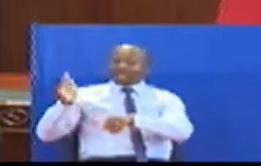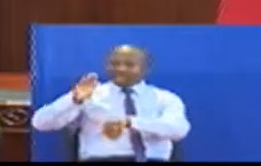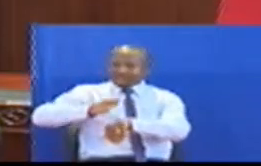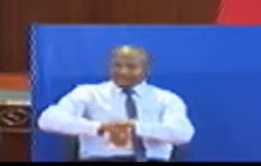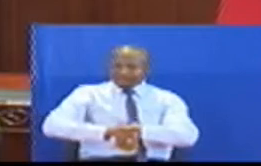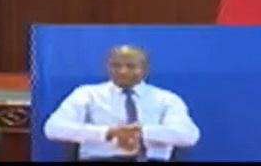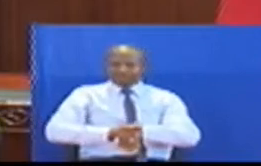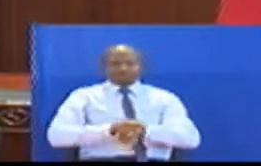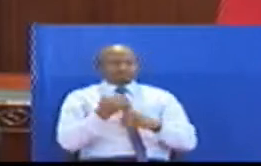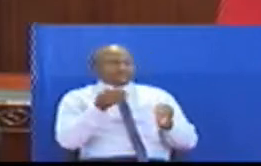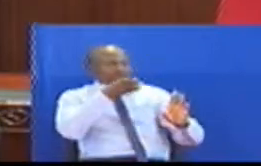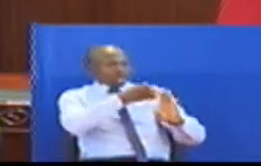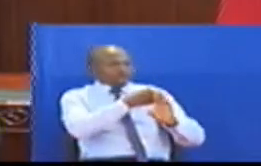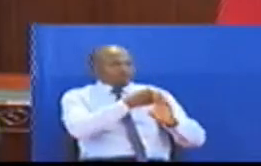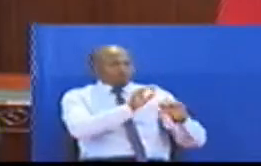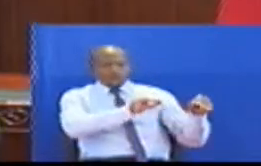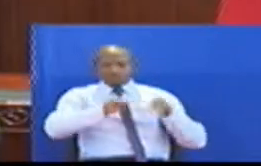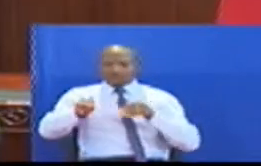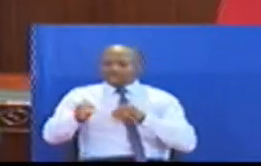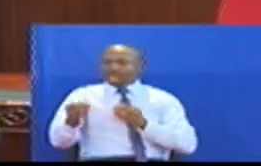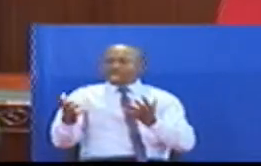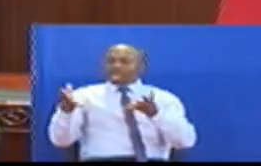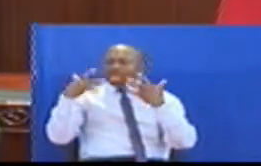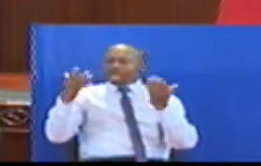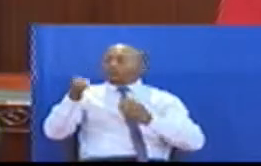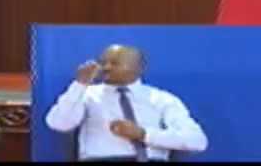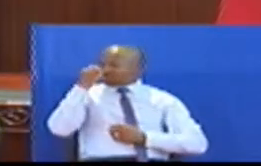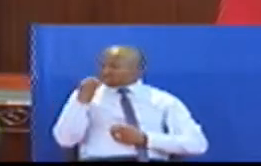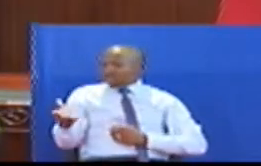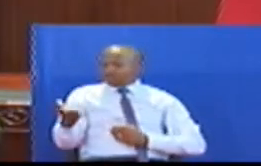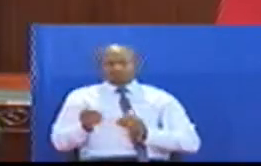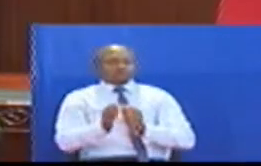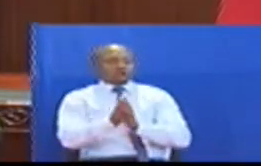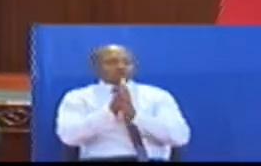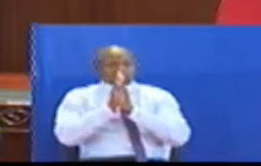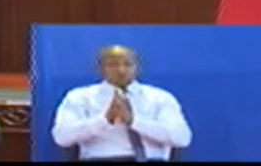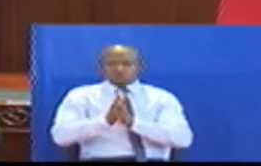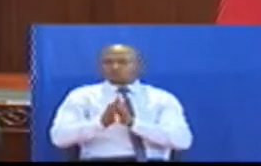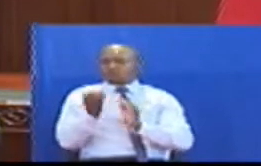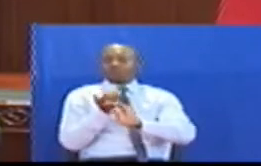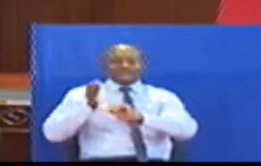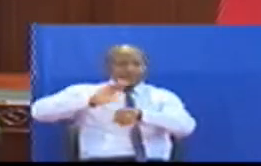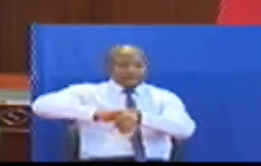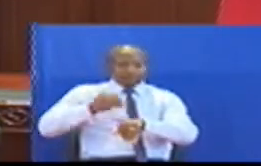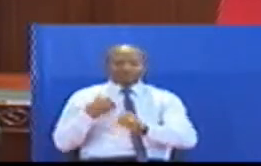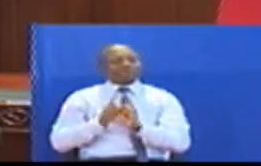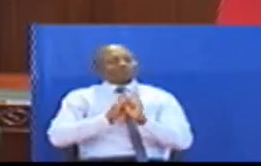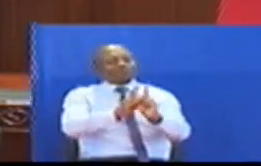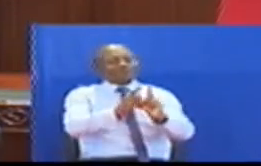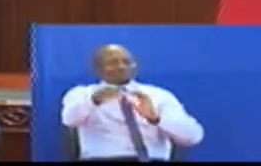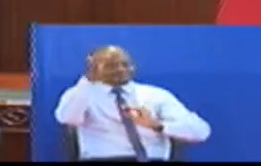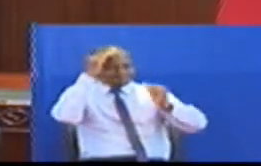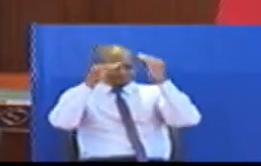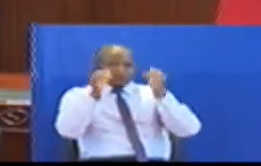kweli kwa ajili ya kuepuka carbon monoxide. Hongera sana kwa utaalamu huo. Na mimi nitakufuata nje jifunze kidogo mambo ya mitishamba.